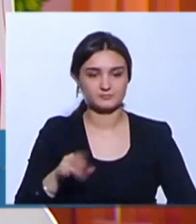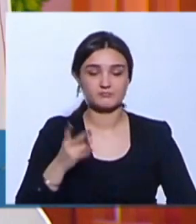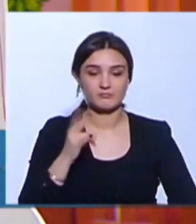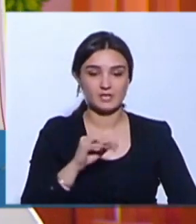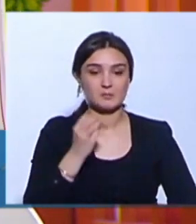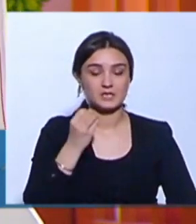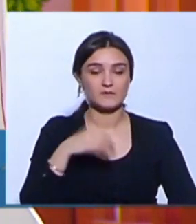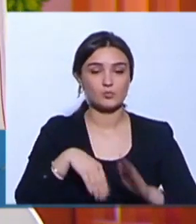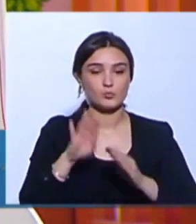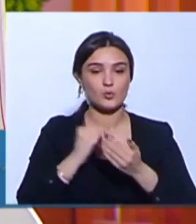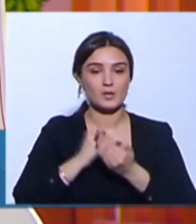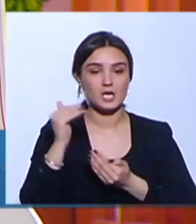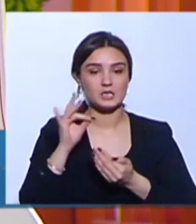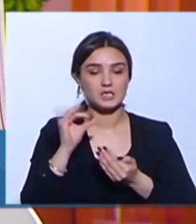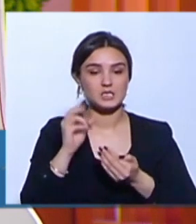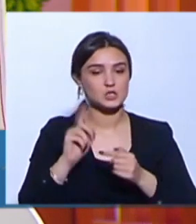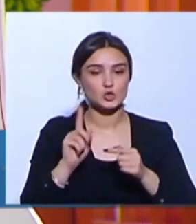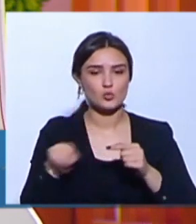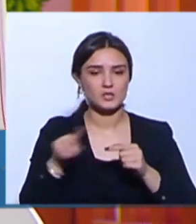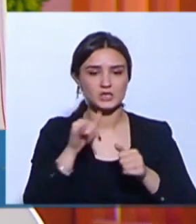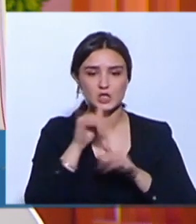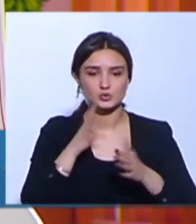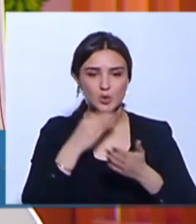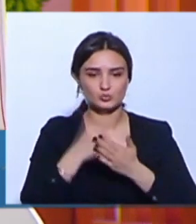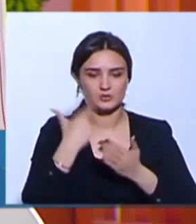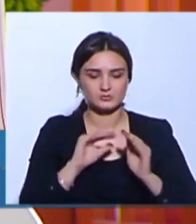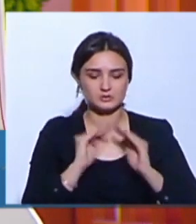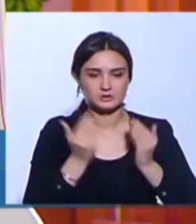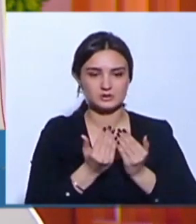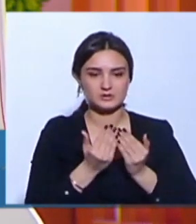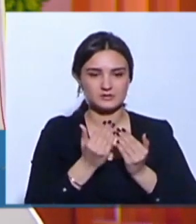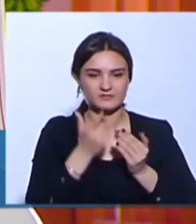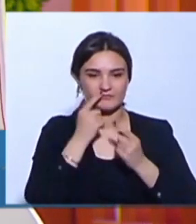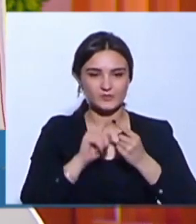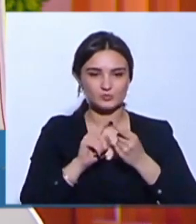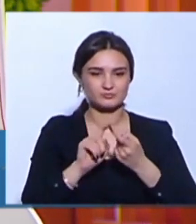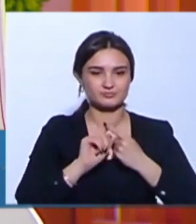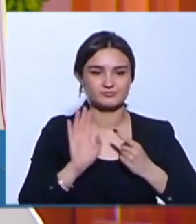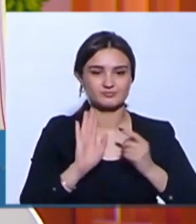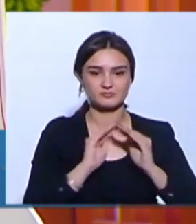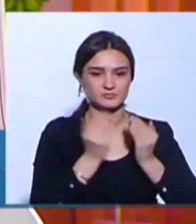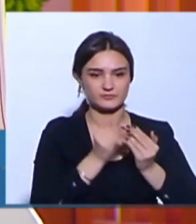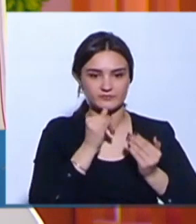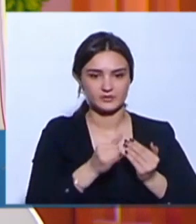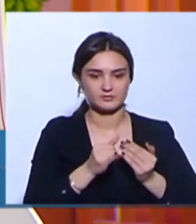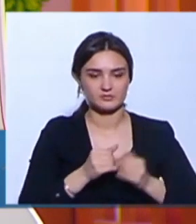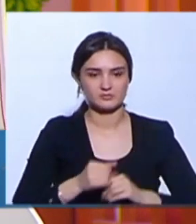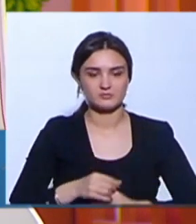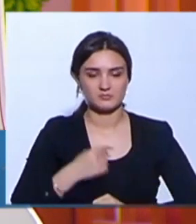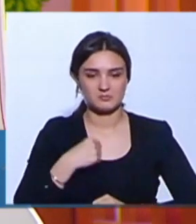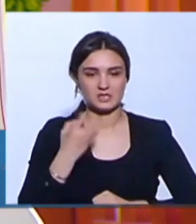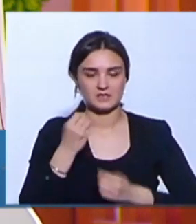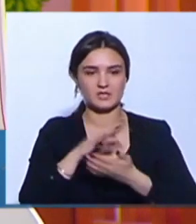კიდე უფრო მაღალია რისკი იმის გამო, რომ მათ არ შეუძლიათ თვითიზოლაცია. მე იმედი მაქვს, რომ გვაქვს საშუალება კავშირის. მე